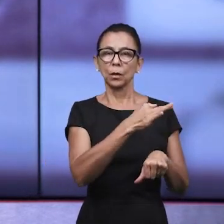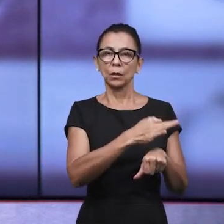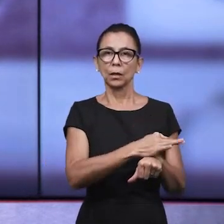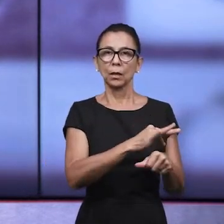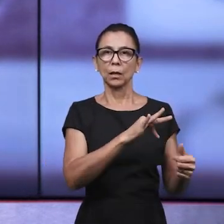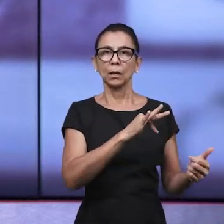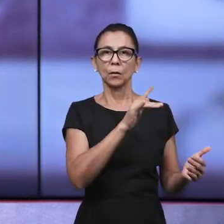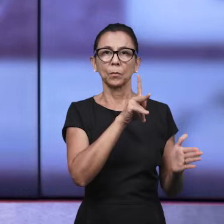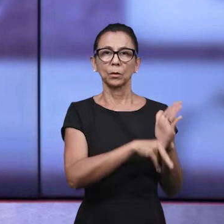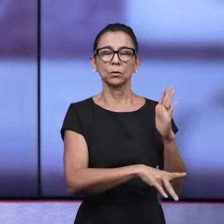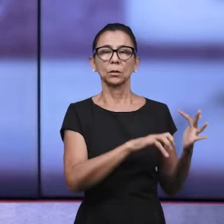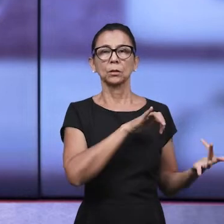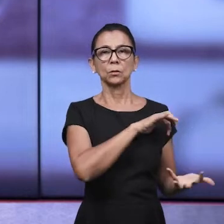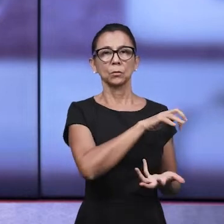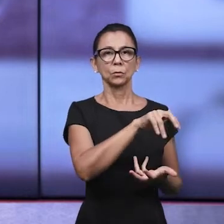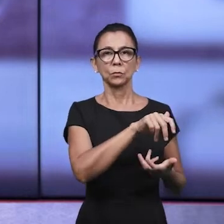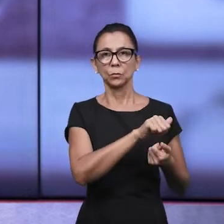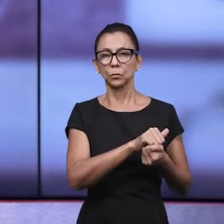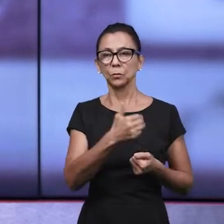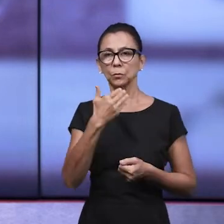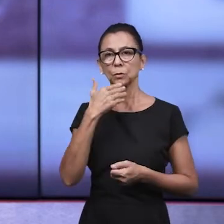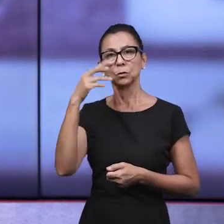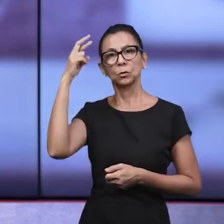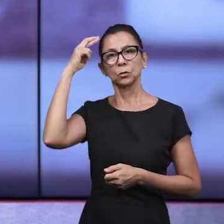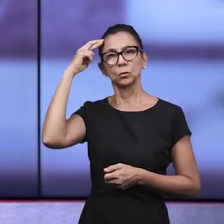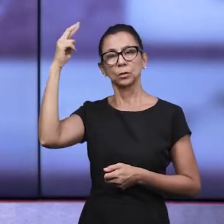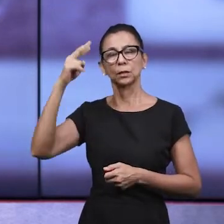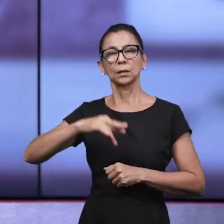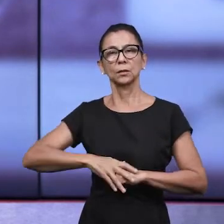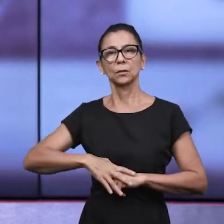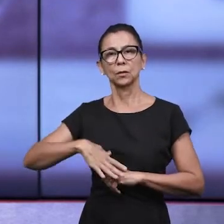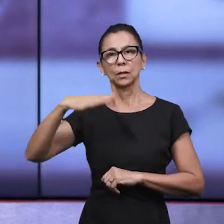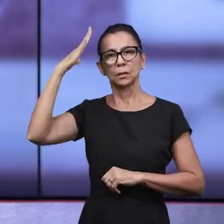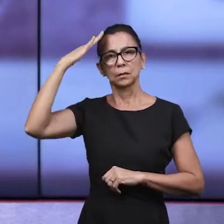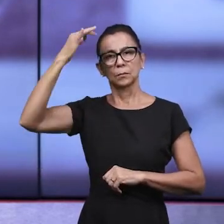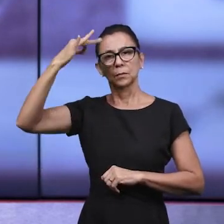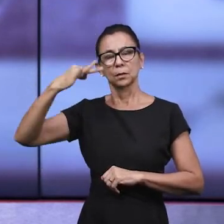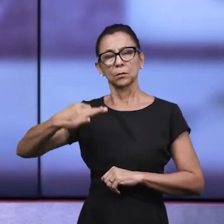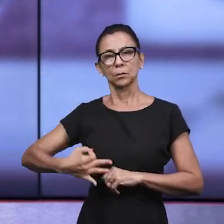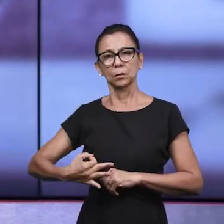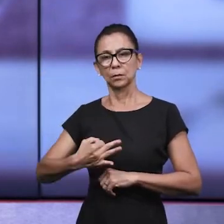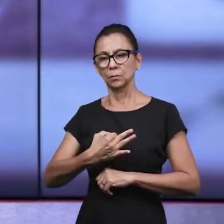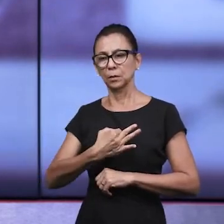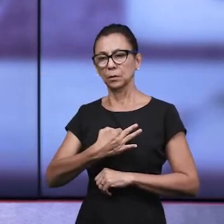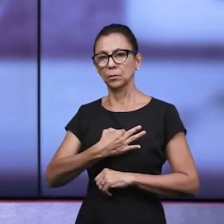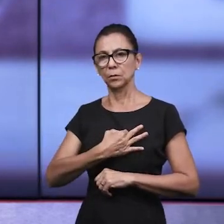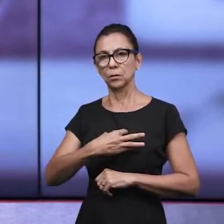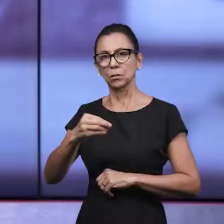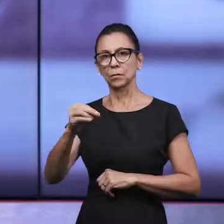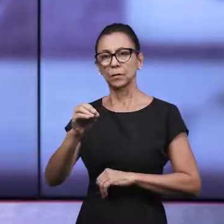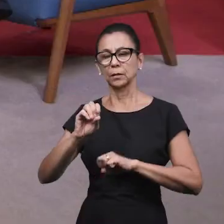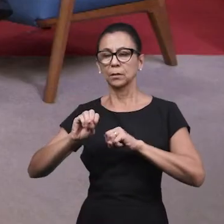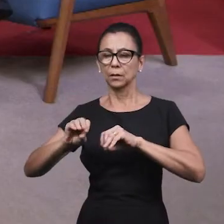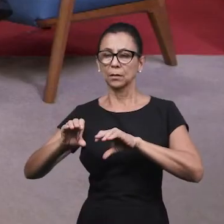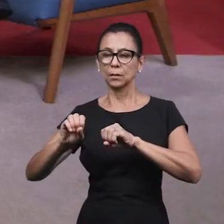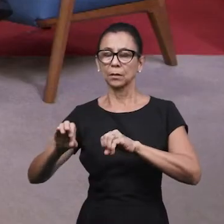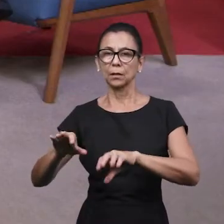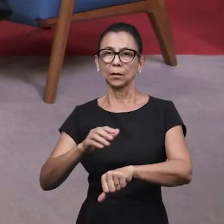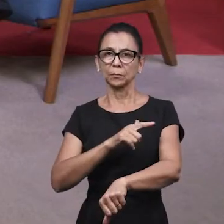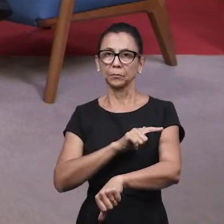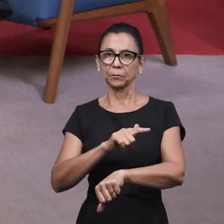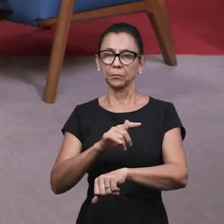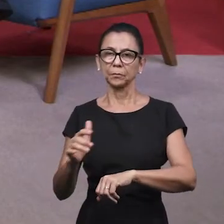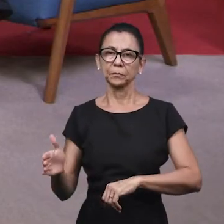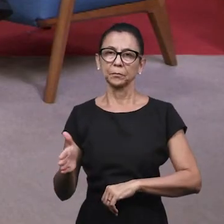connaissance, l'intelligence et sagesse pour éduquer nos enfants. La paix du Seigneur Jésus. Nous avons déjà